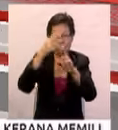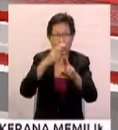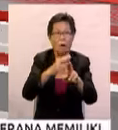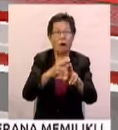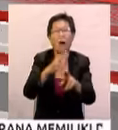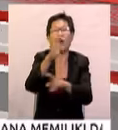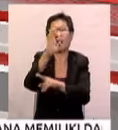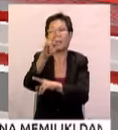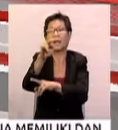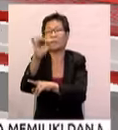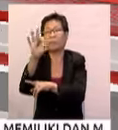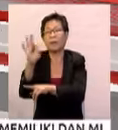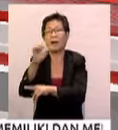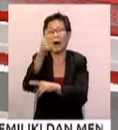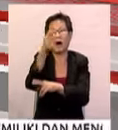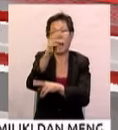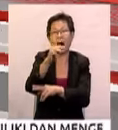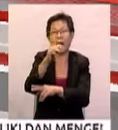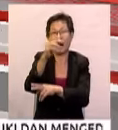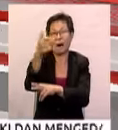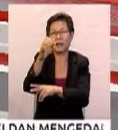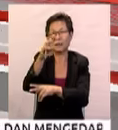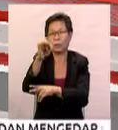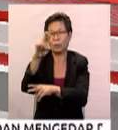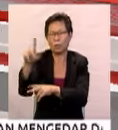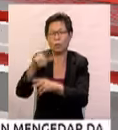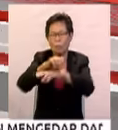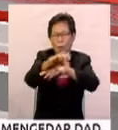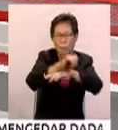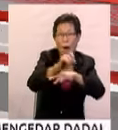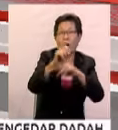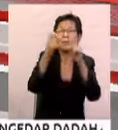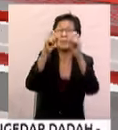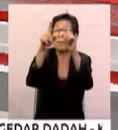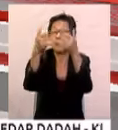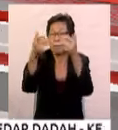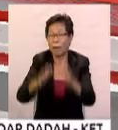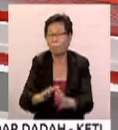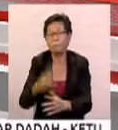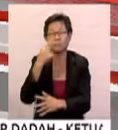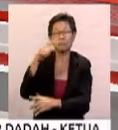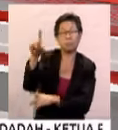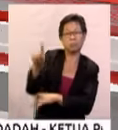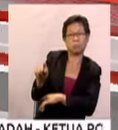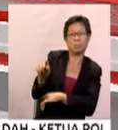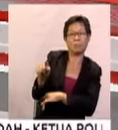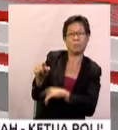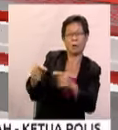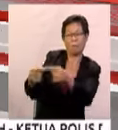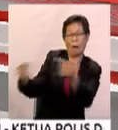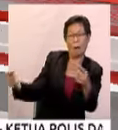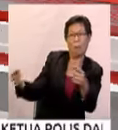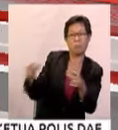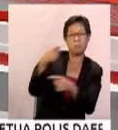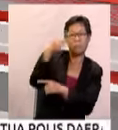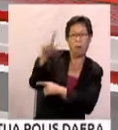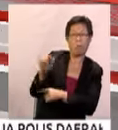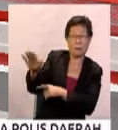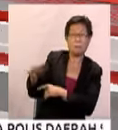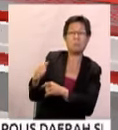Bola Sepak Kedah KFA Asmirul Anwar Aris menasihatkan kepada kesebelasan Kedah tidak memandang rendah keupayaan pasukan lawan biarpun mempunyai